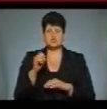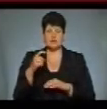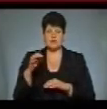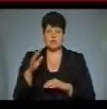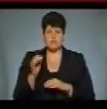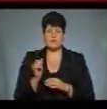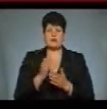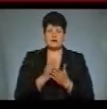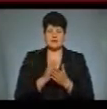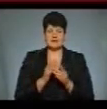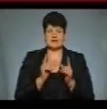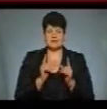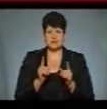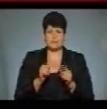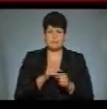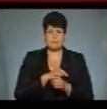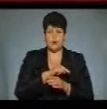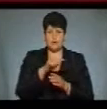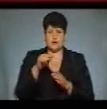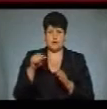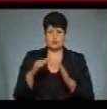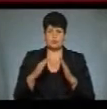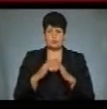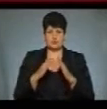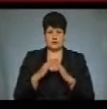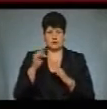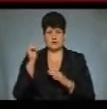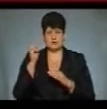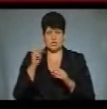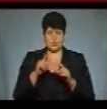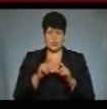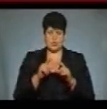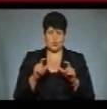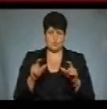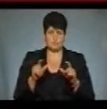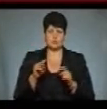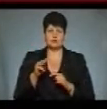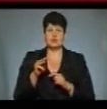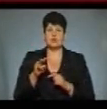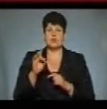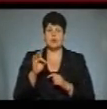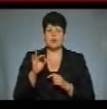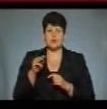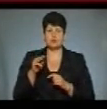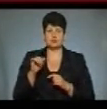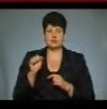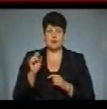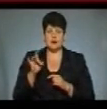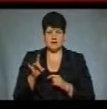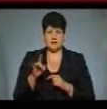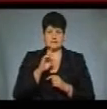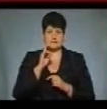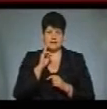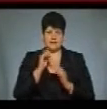ідуть виключно по периметру будівлі навчального корпусу. Тротуар і зелені насадження,